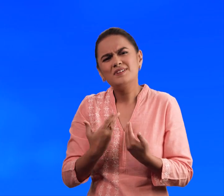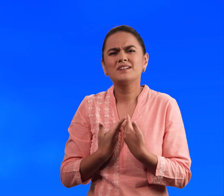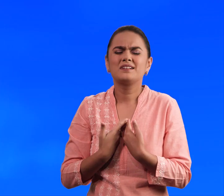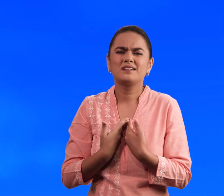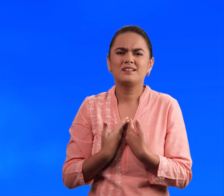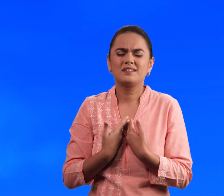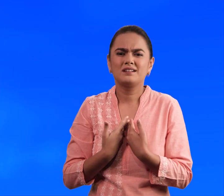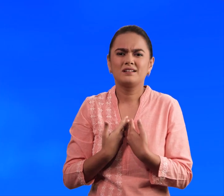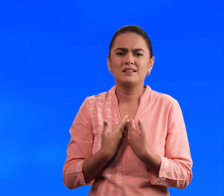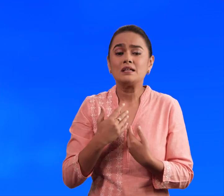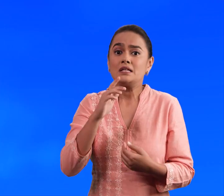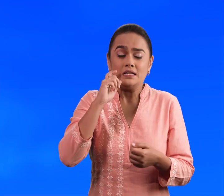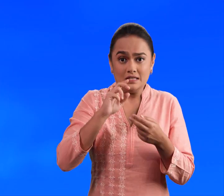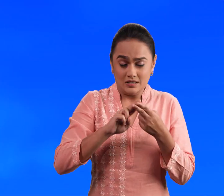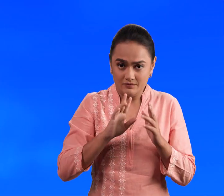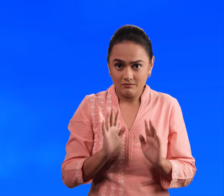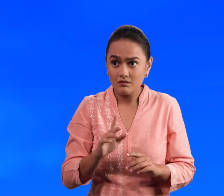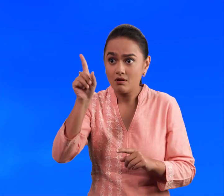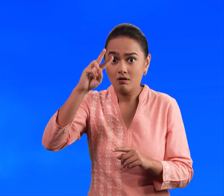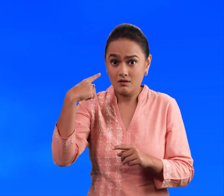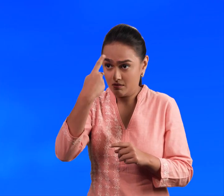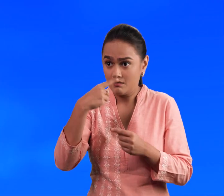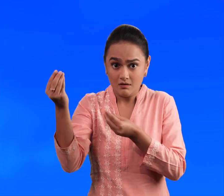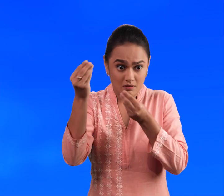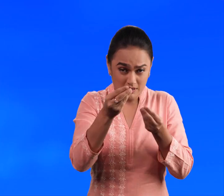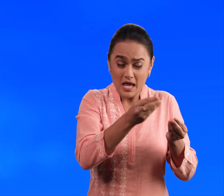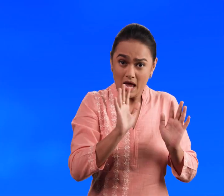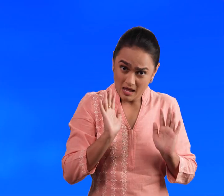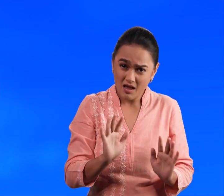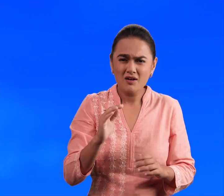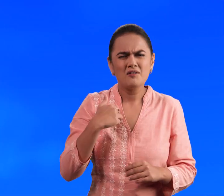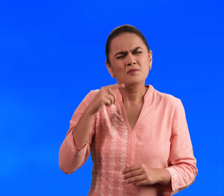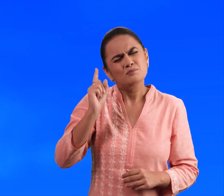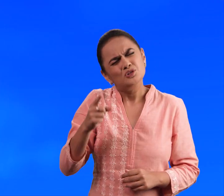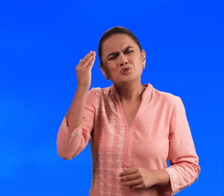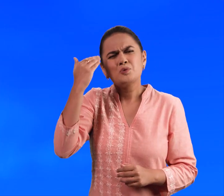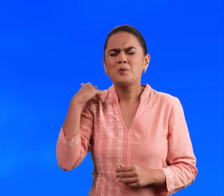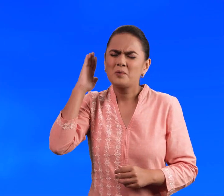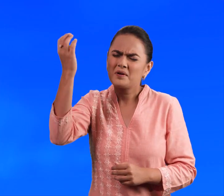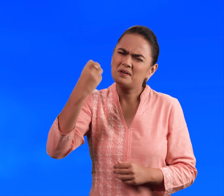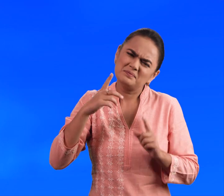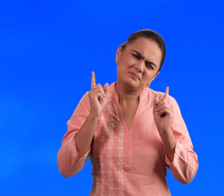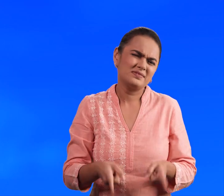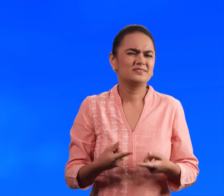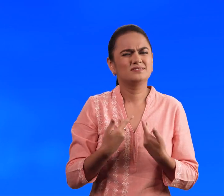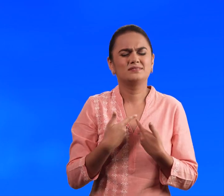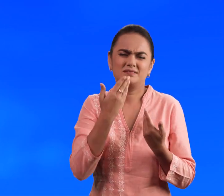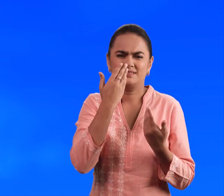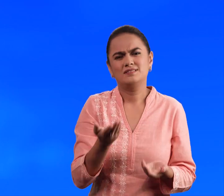है भानु, और उनका सेवक होने के नाते उनके अवतार संबंधी समाचारों का मुझे ज्ञान रहता ही